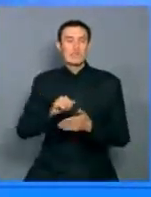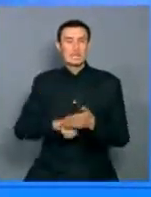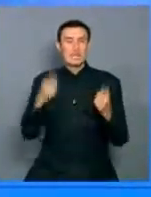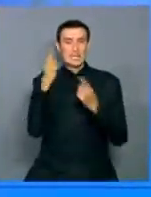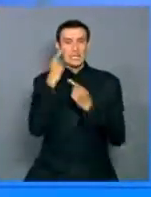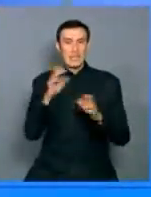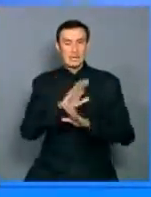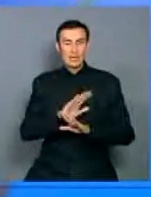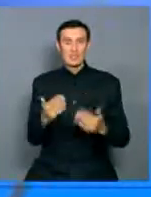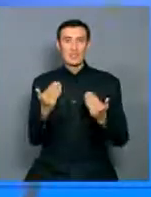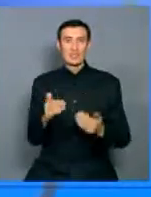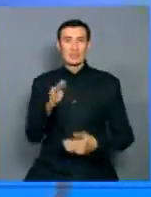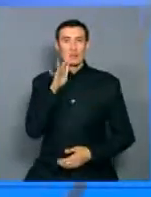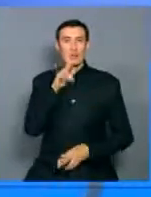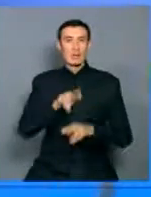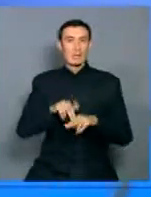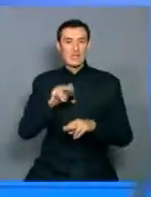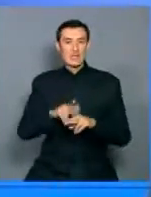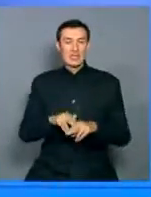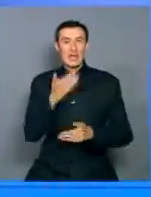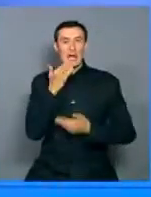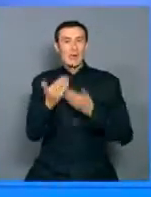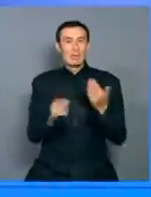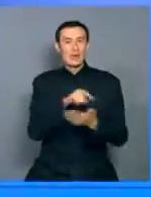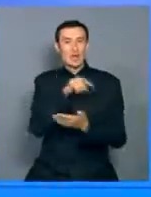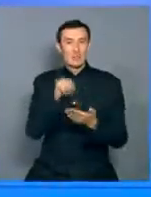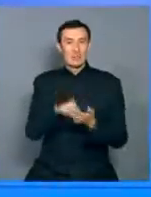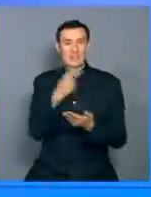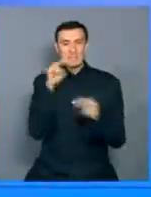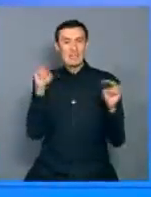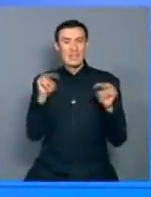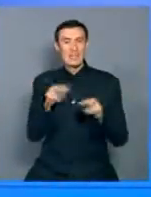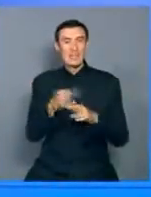не сообщается. В настоящее время полиция опрашивает свидетелей на месте инцидента.